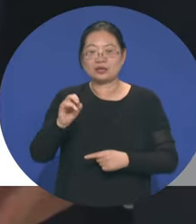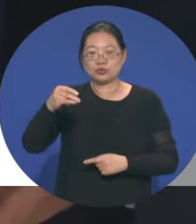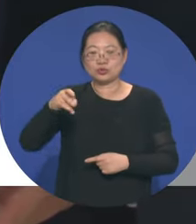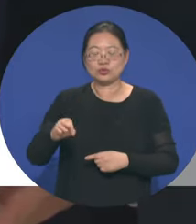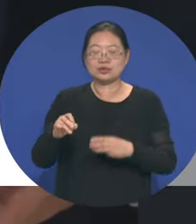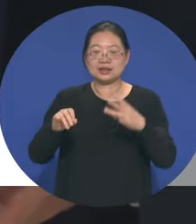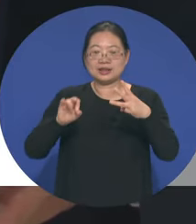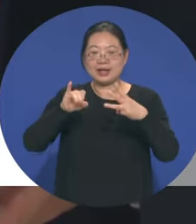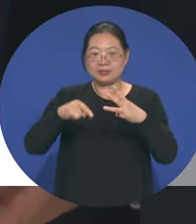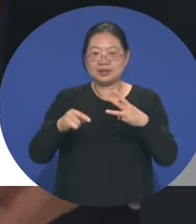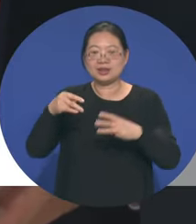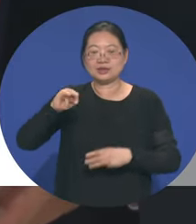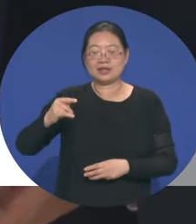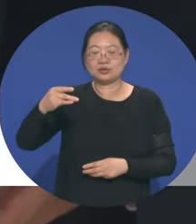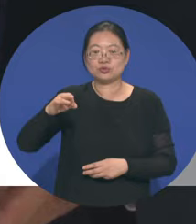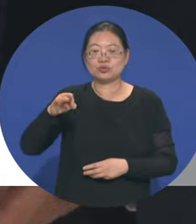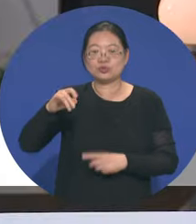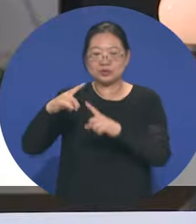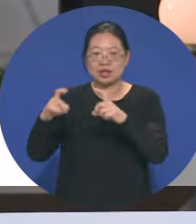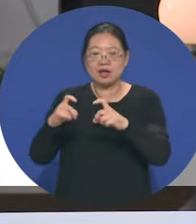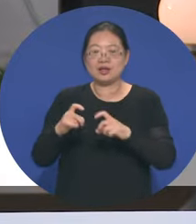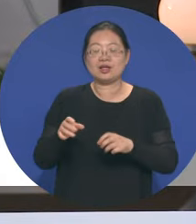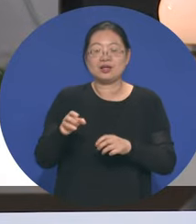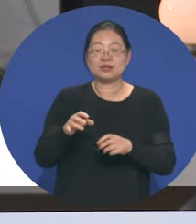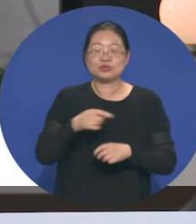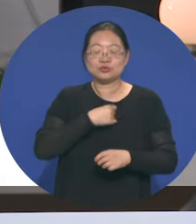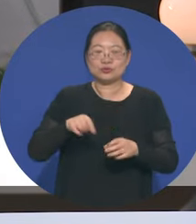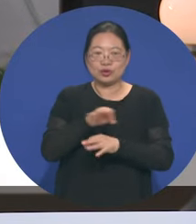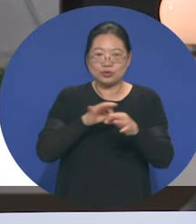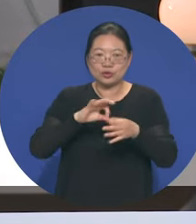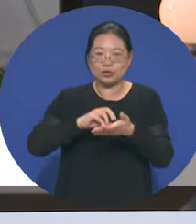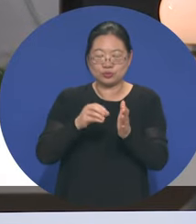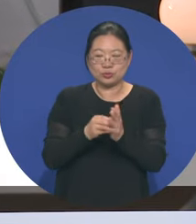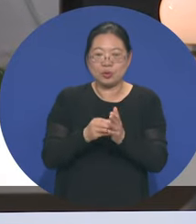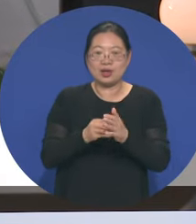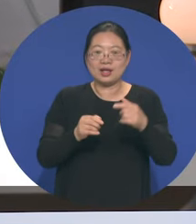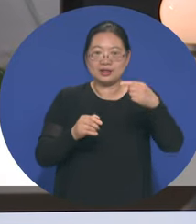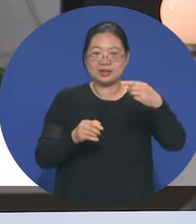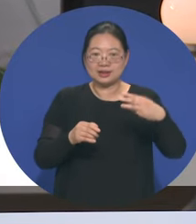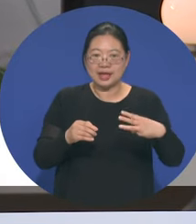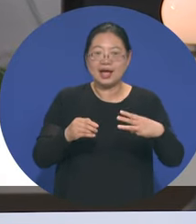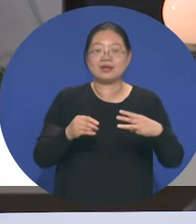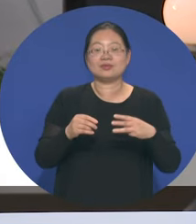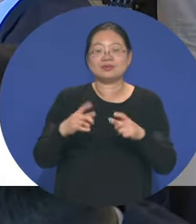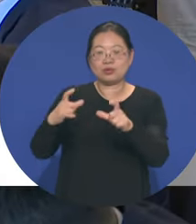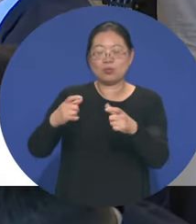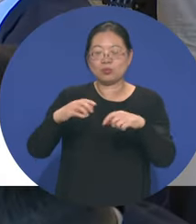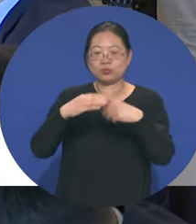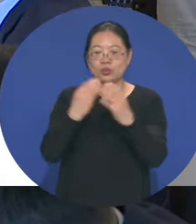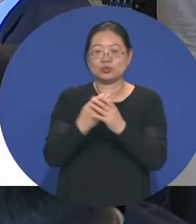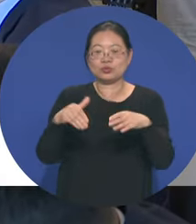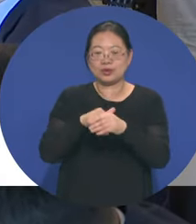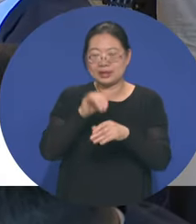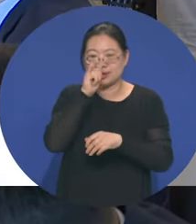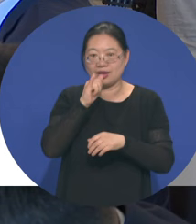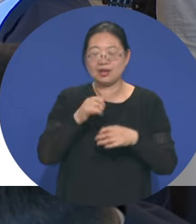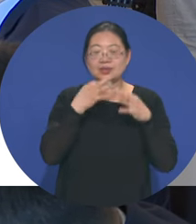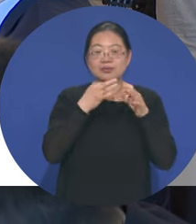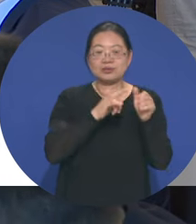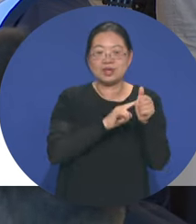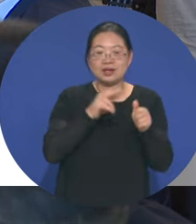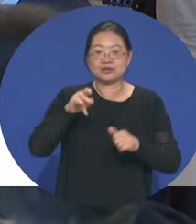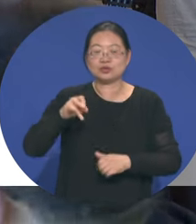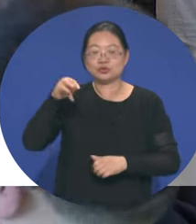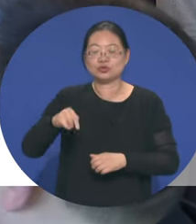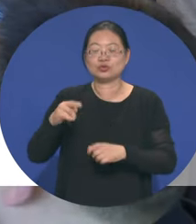3위인 산둥성까지 중국 경제 규모 1위에서 3위 지역 모두와 교류 협력을 하게 됐습니다. 김동연 지사는